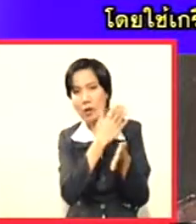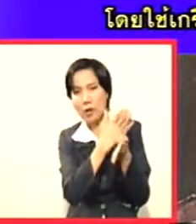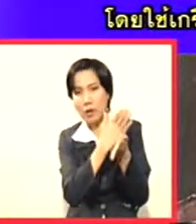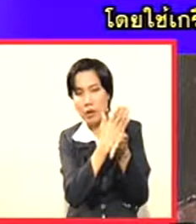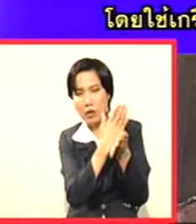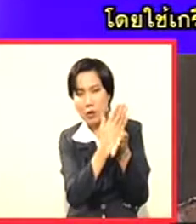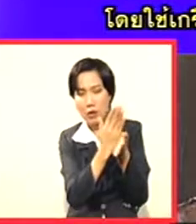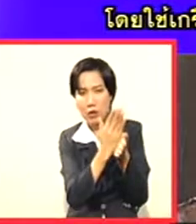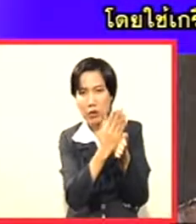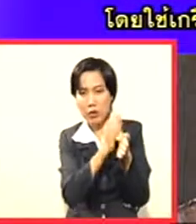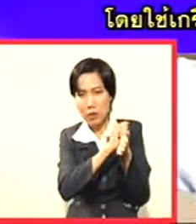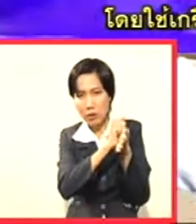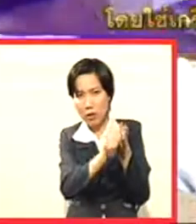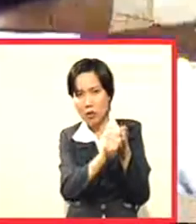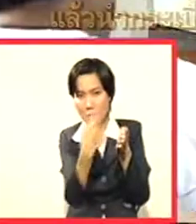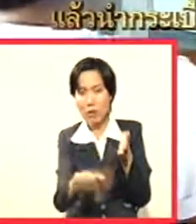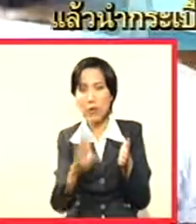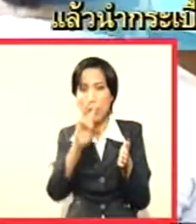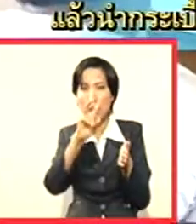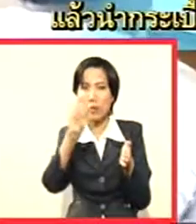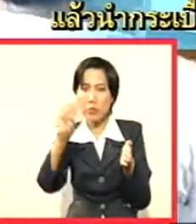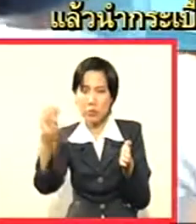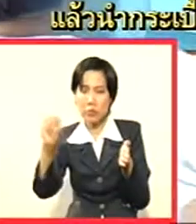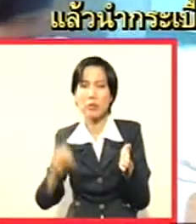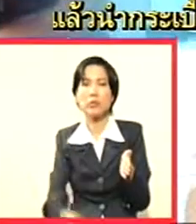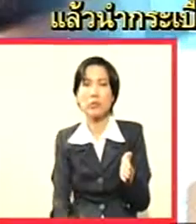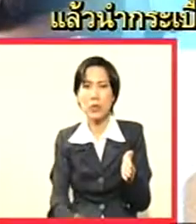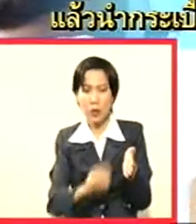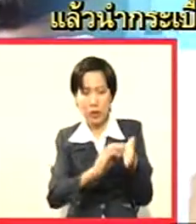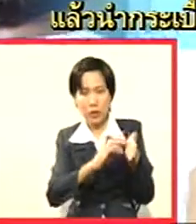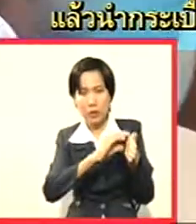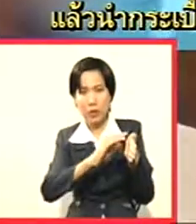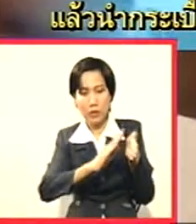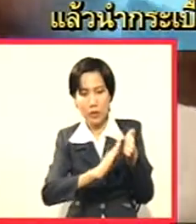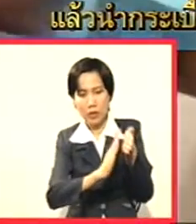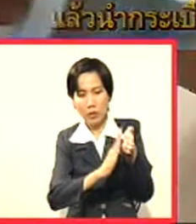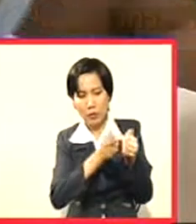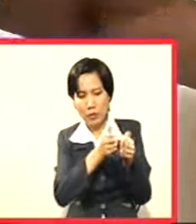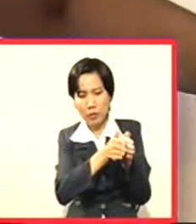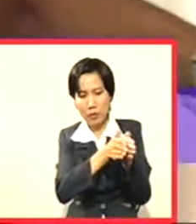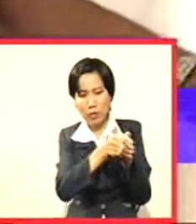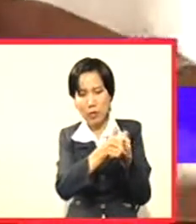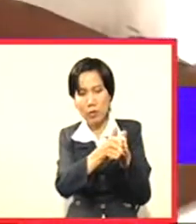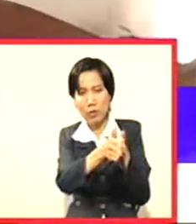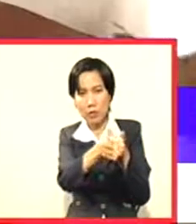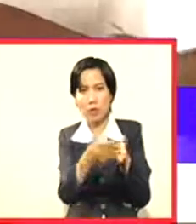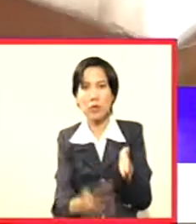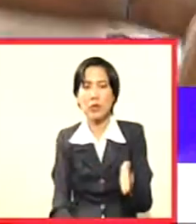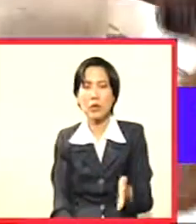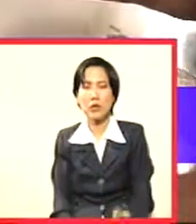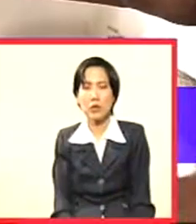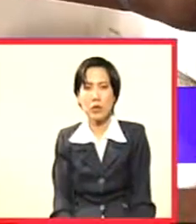ให้หนาประมาณ6มิลลิเมตรแล้วนำกระเบื้องมาปูตามแนวนอนให้เต็มแถวโดยจัดระยะห่างของแนวร่องกระเบื้องประม